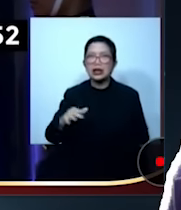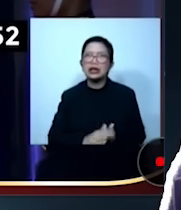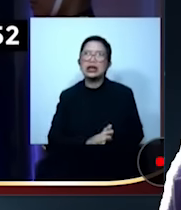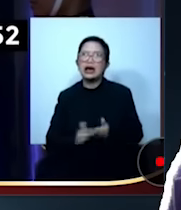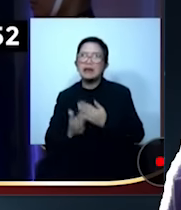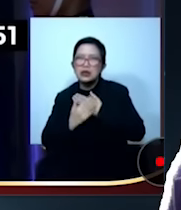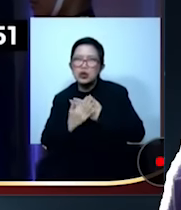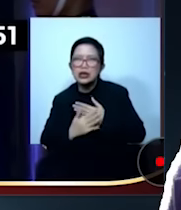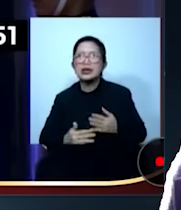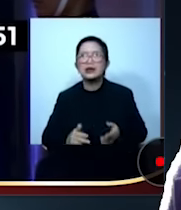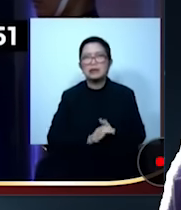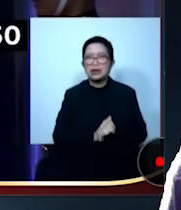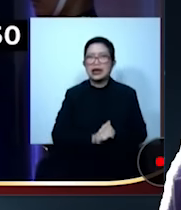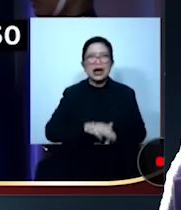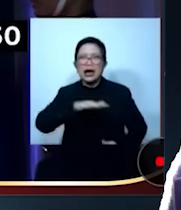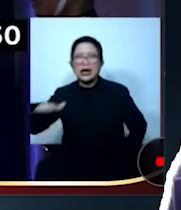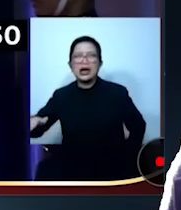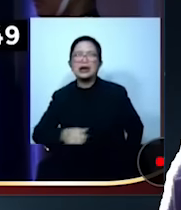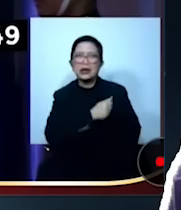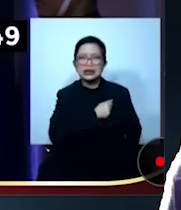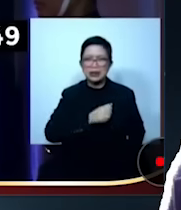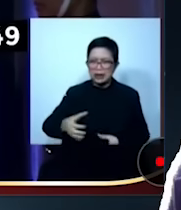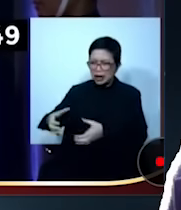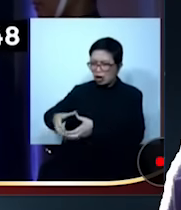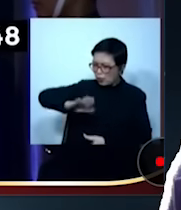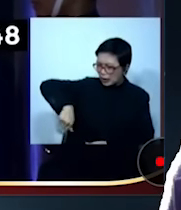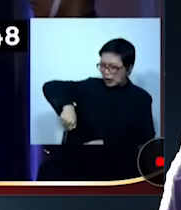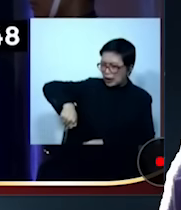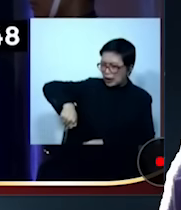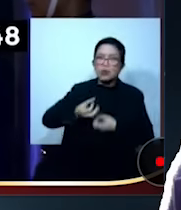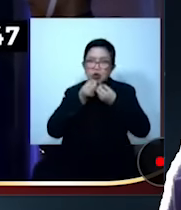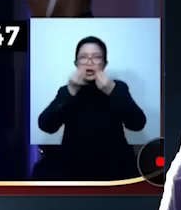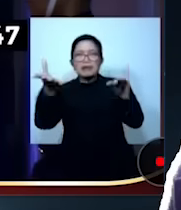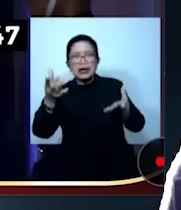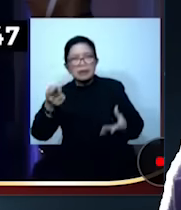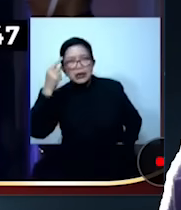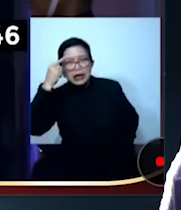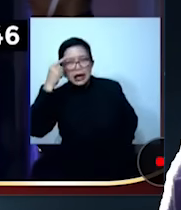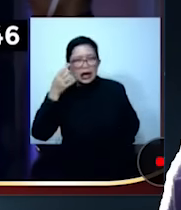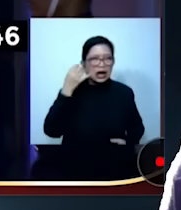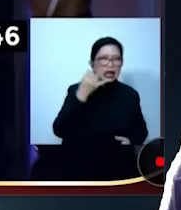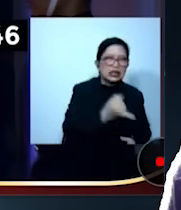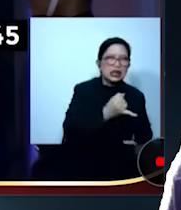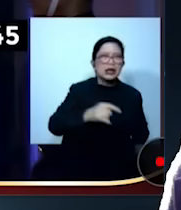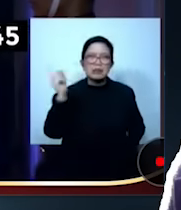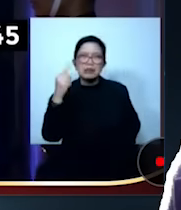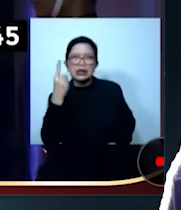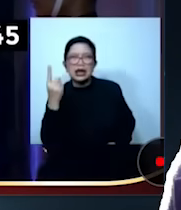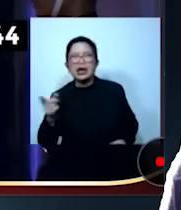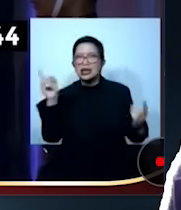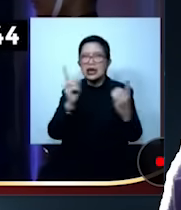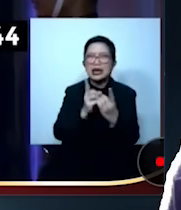rakyat oleh para oligarki dan ini kalau sudah menjadi kesadaran dari semua lapisan